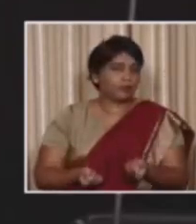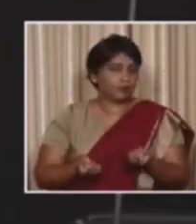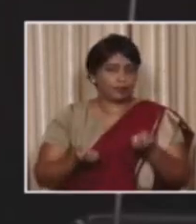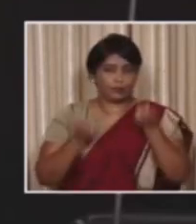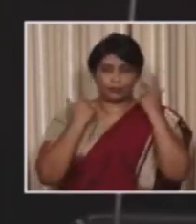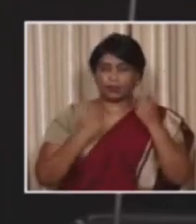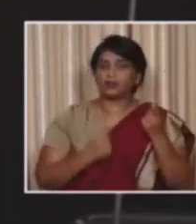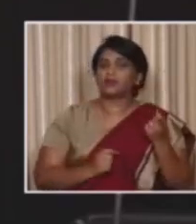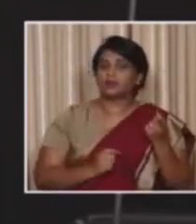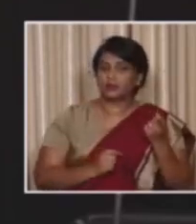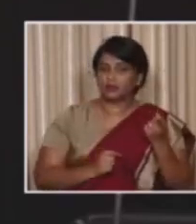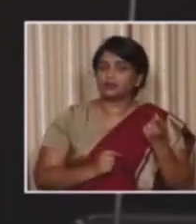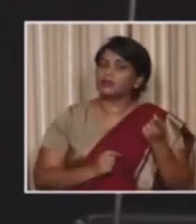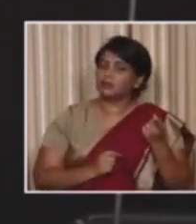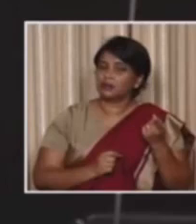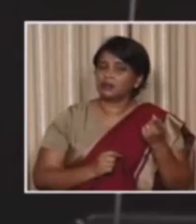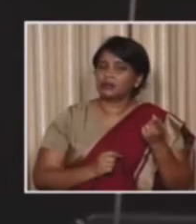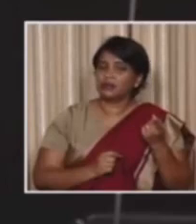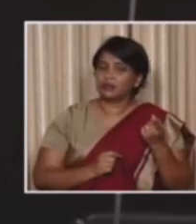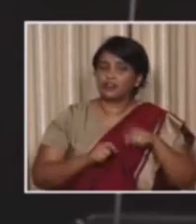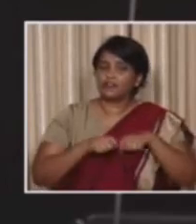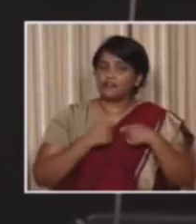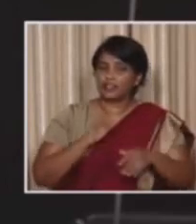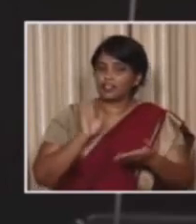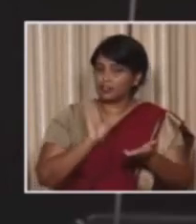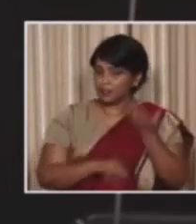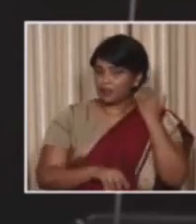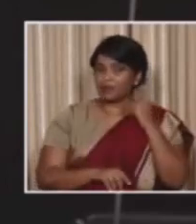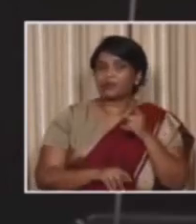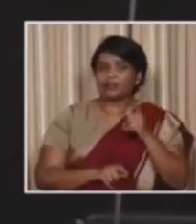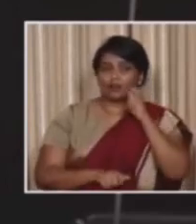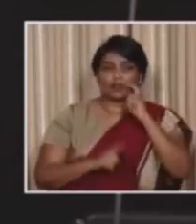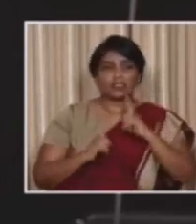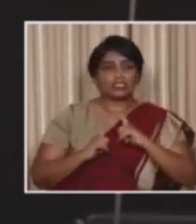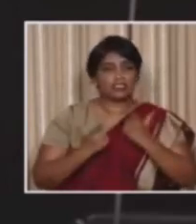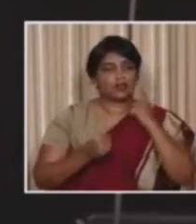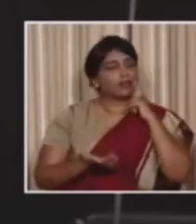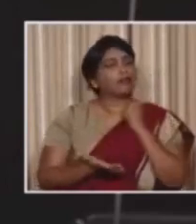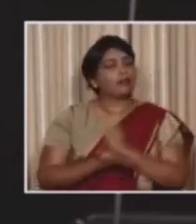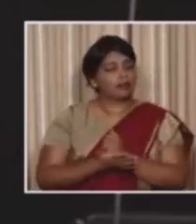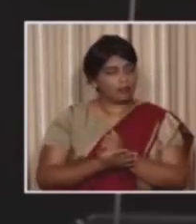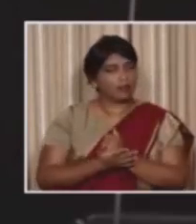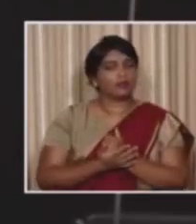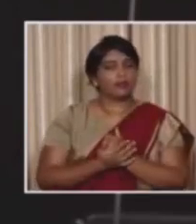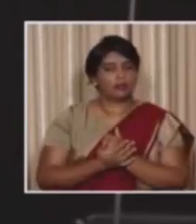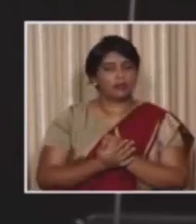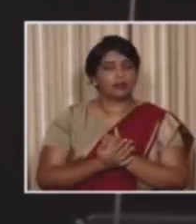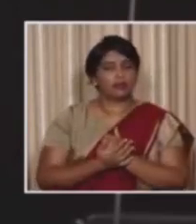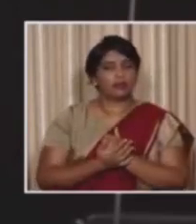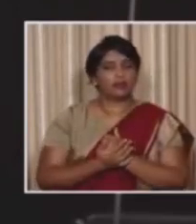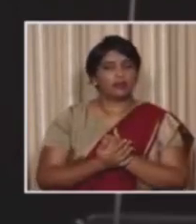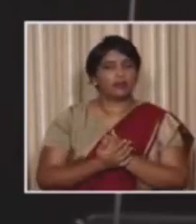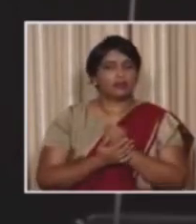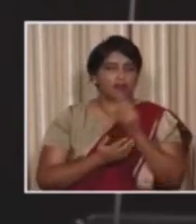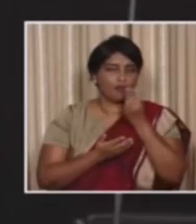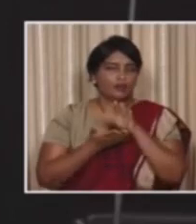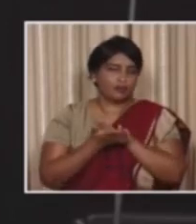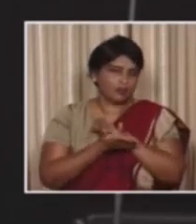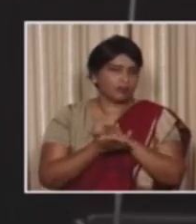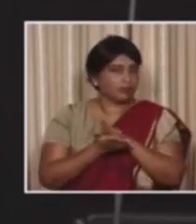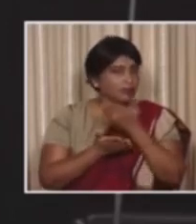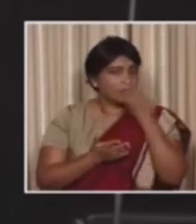கடந்த காலத்தில் பல்வேறு தீர்மானங்கள் எடுக்கப்பட்டிருந்தன. அண்மையில் ஜனாதிபதியும் 1700 ரூபாய் சம்பள உயர்வு அதிகரிப்புக்கான